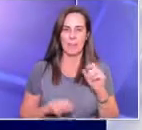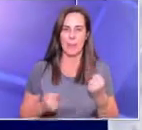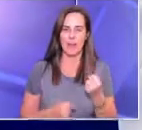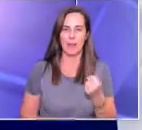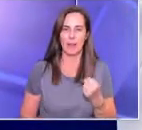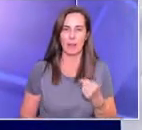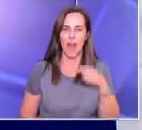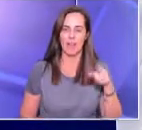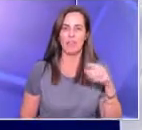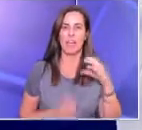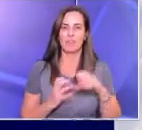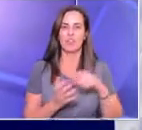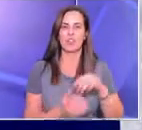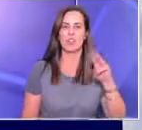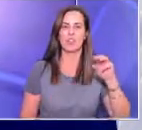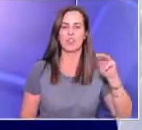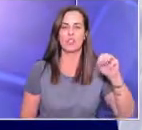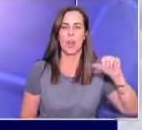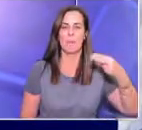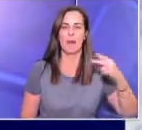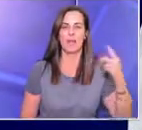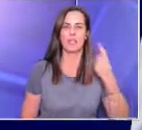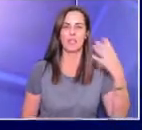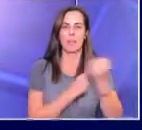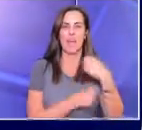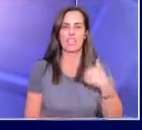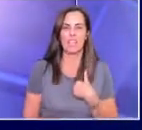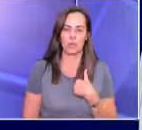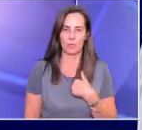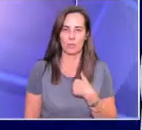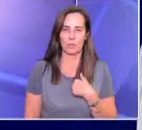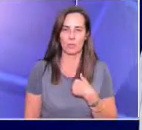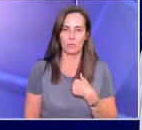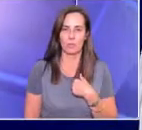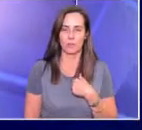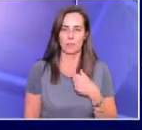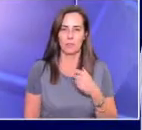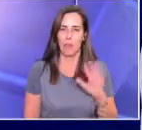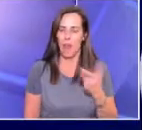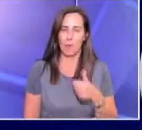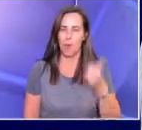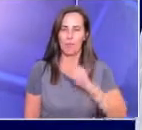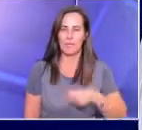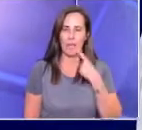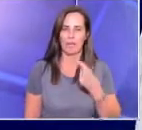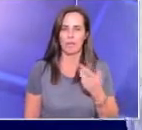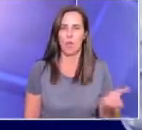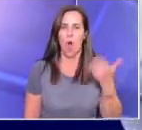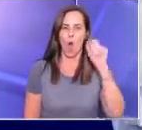הבכירים שלו, הלכתי לכיוון הזה כי שמה היחידי שמנצח אותי, רגע, ואני רוצה... צריך לעורר את הרמתכנים ודומיהם. למה ראש עיר צריך להגיד, אני